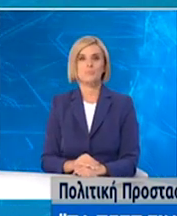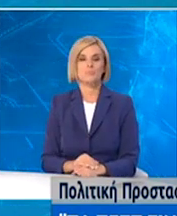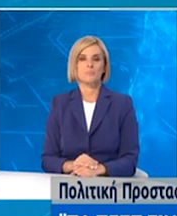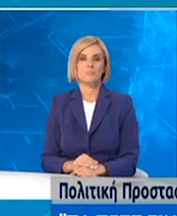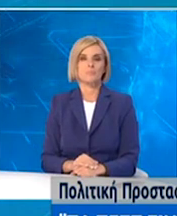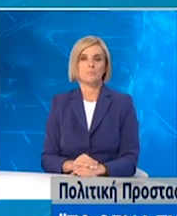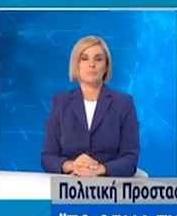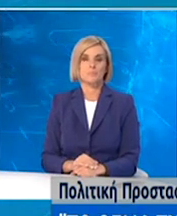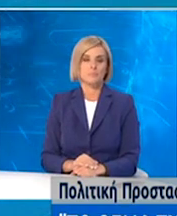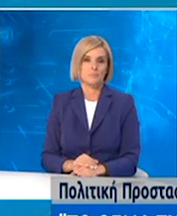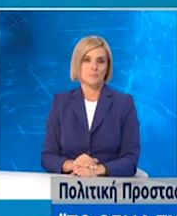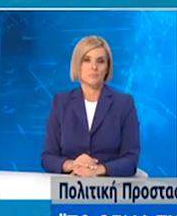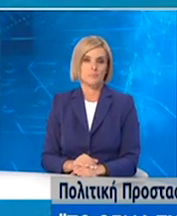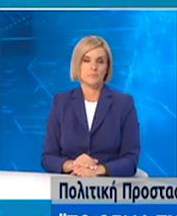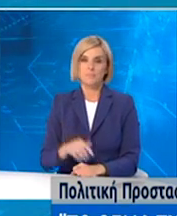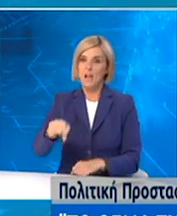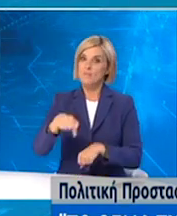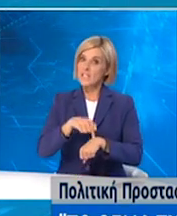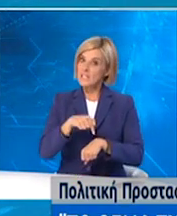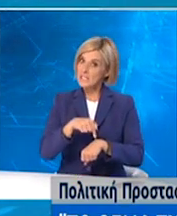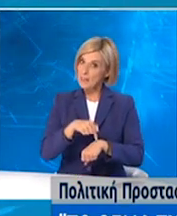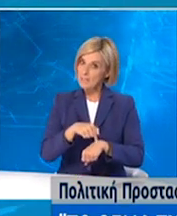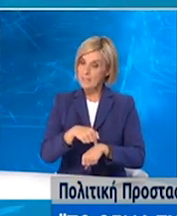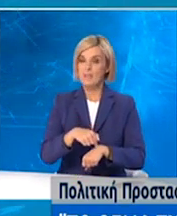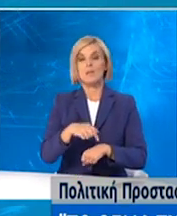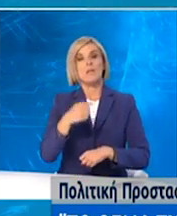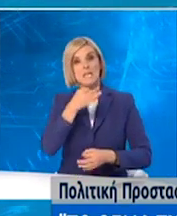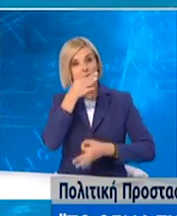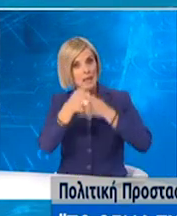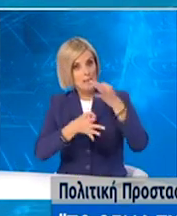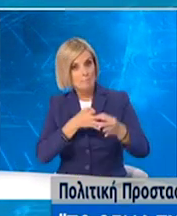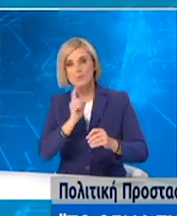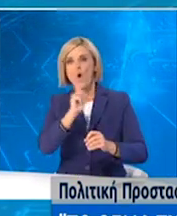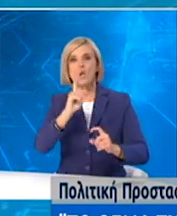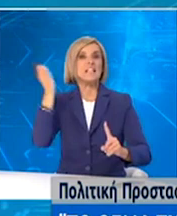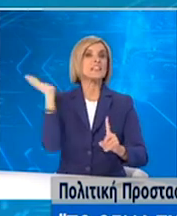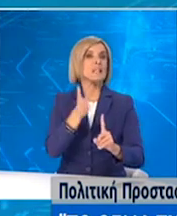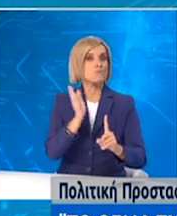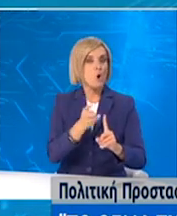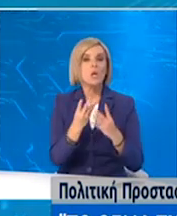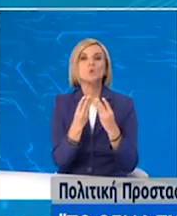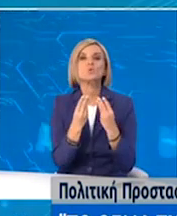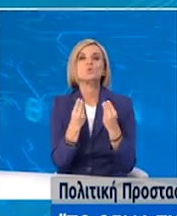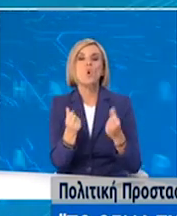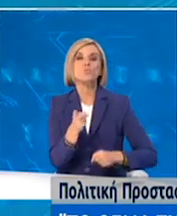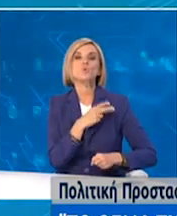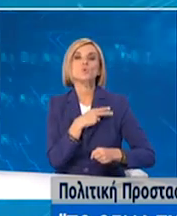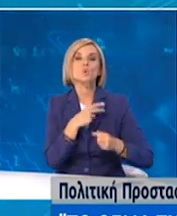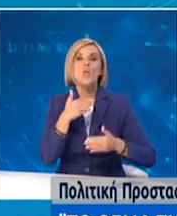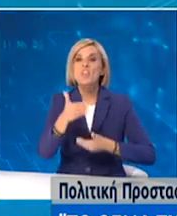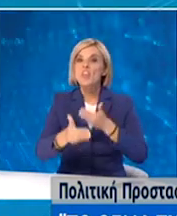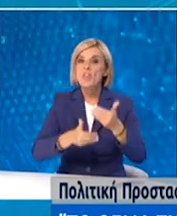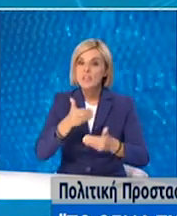μια δημιουργική εγρήγορση, όπως είπατε, και όχι τιμωρητική, ποιος θα είναι ο σχεδιασμός σας το επόμενο διάστημα, το